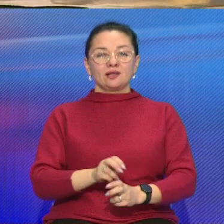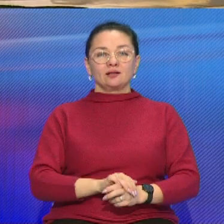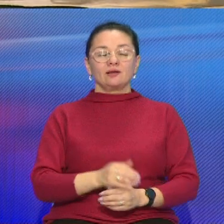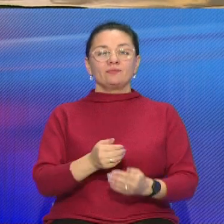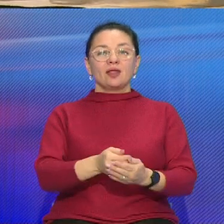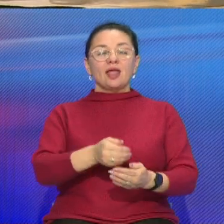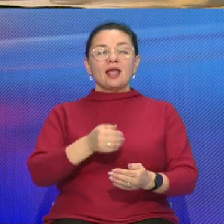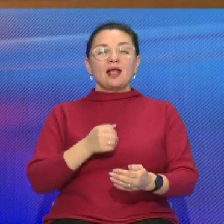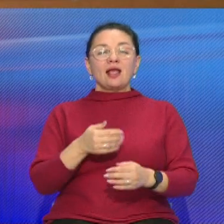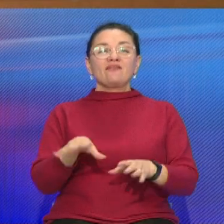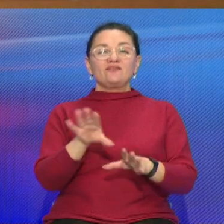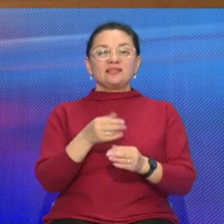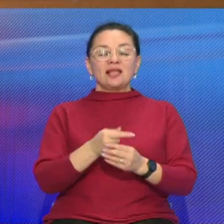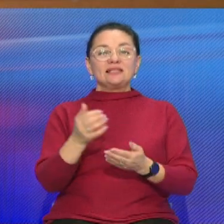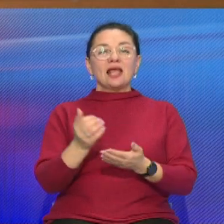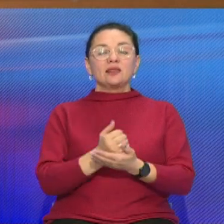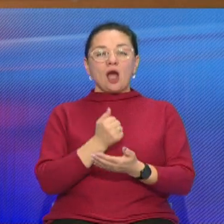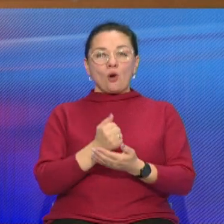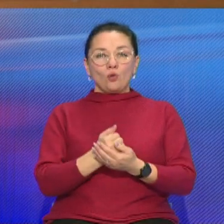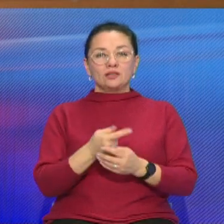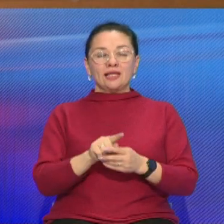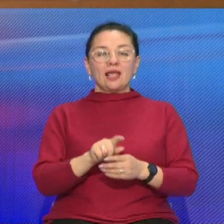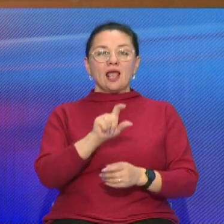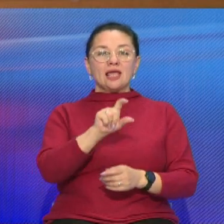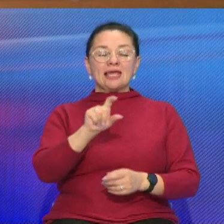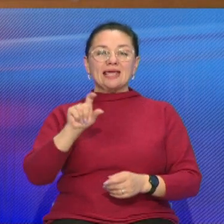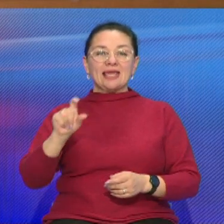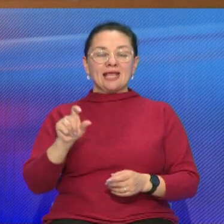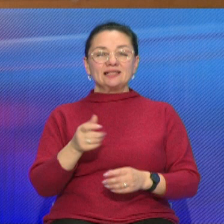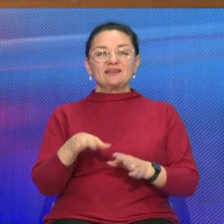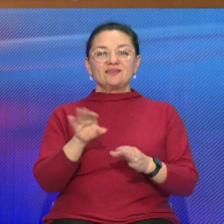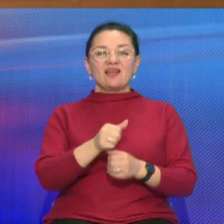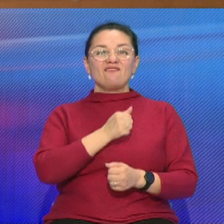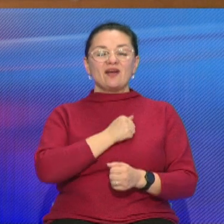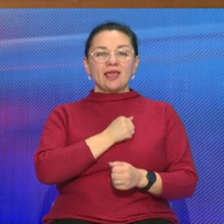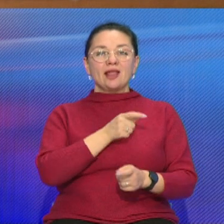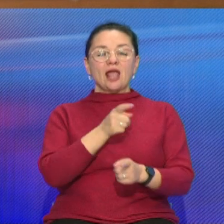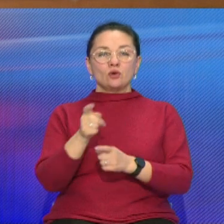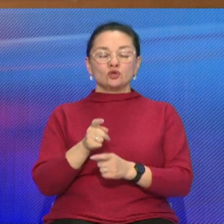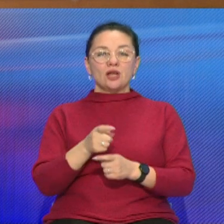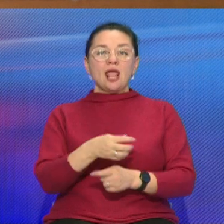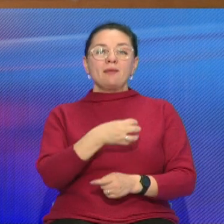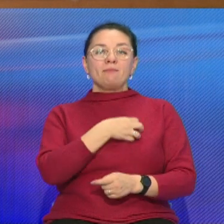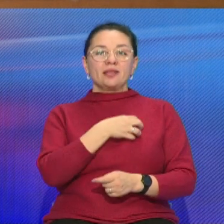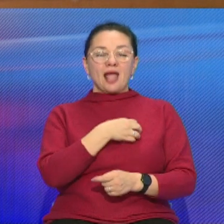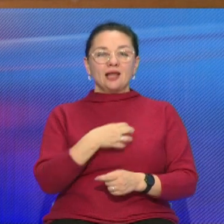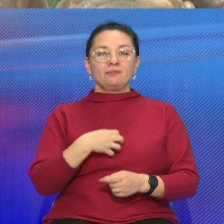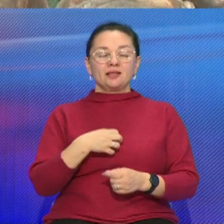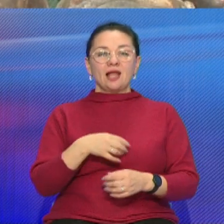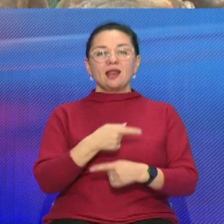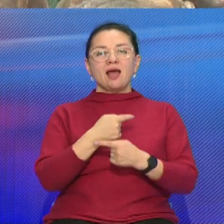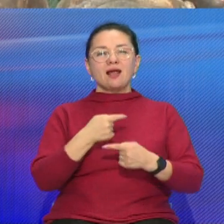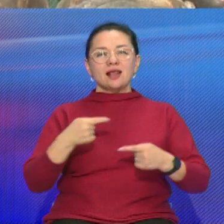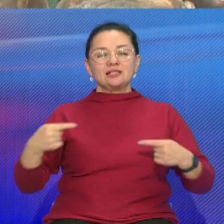Сярод знаходок у местах проведения работы – гильзы, фрагменты боевой зброи, солдатские медальоны, портупеи, петлицы и